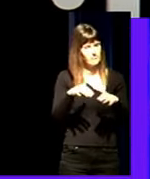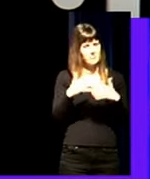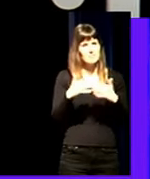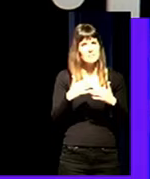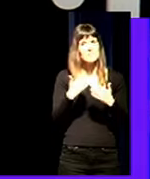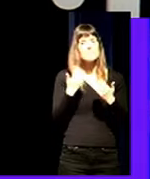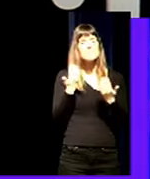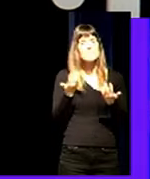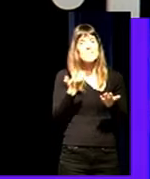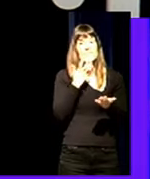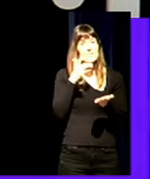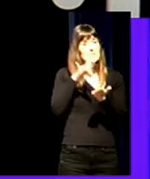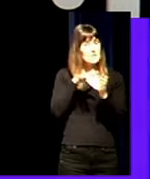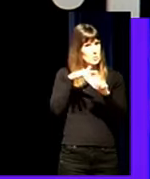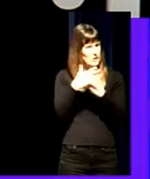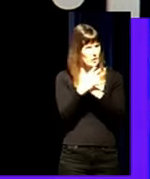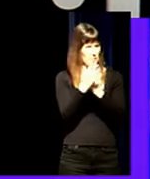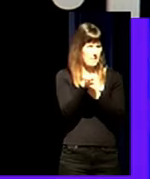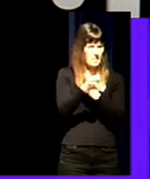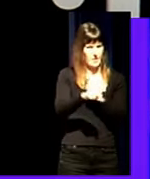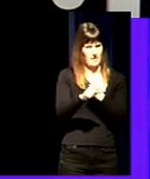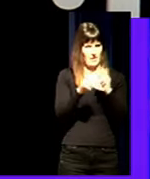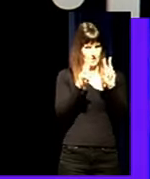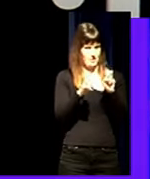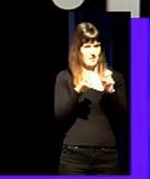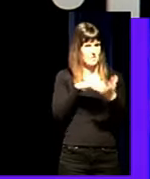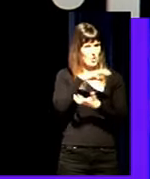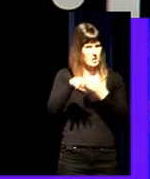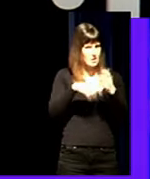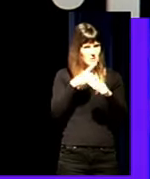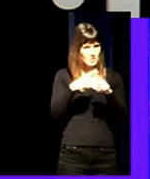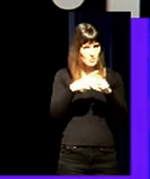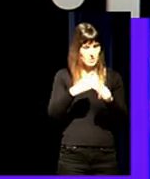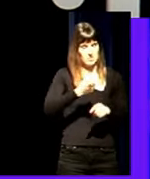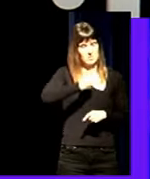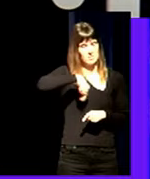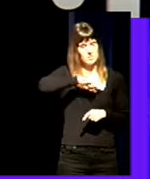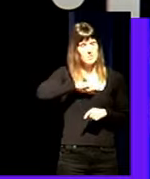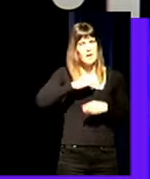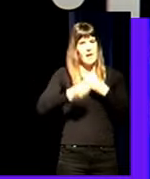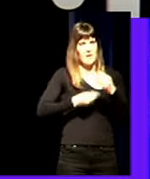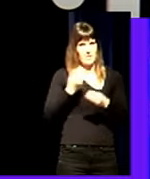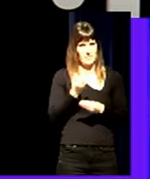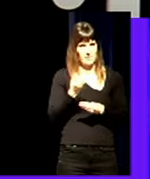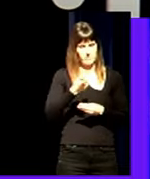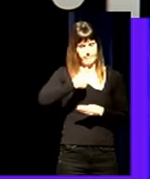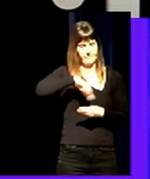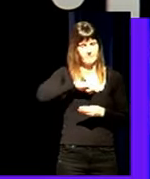bat gertatzen baldin bada eta badakigu, egin behar dugun denengo gauza da pertsona heltzea. Edo zein kasutan ere,